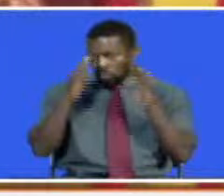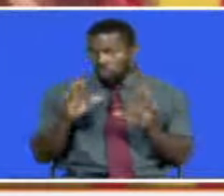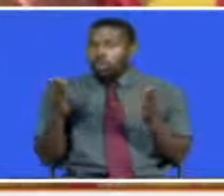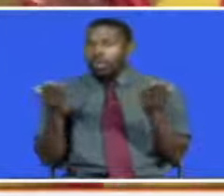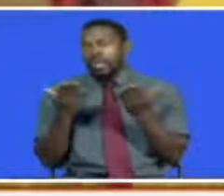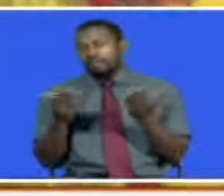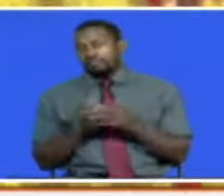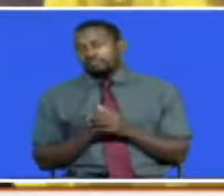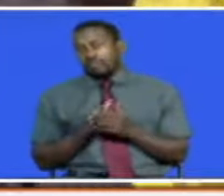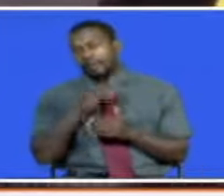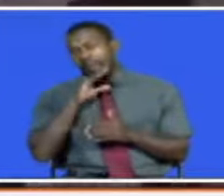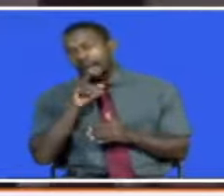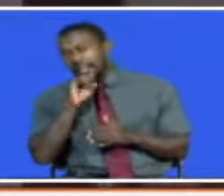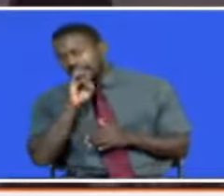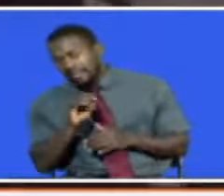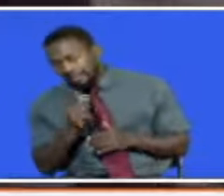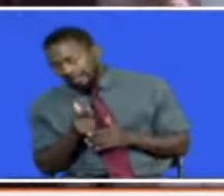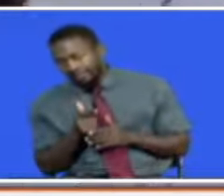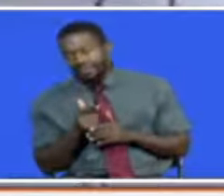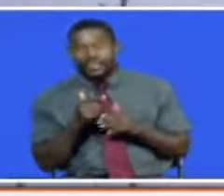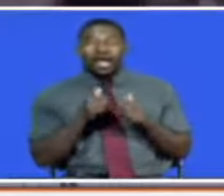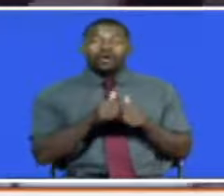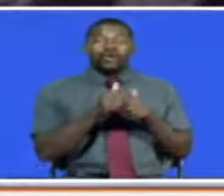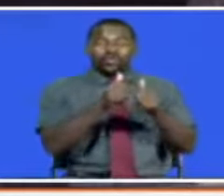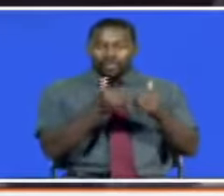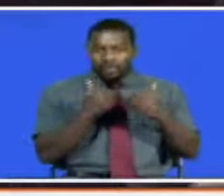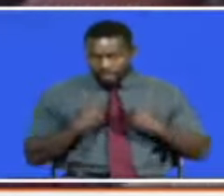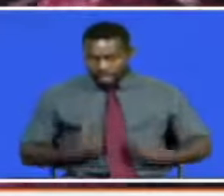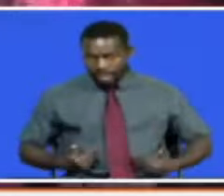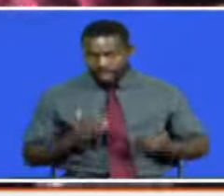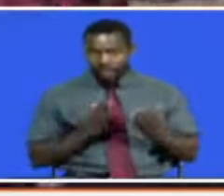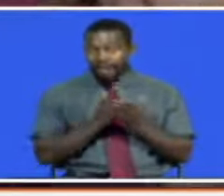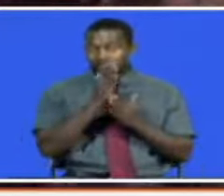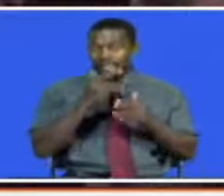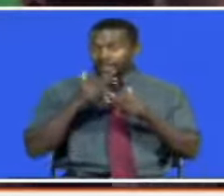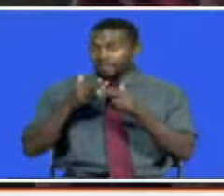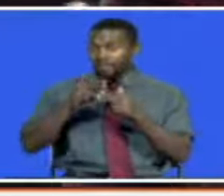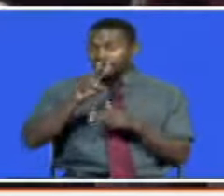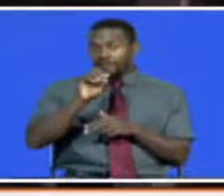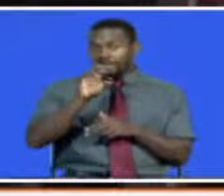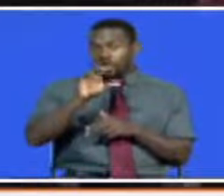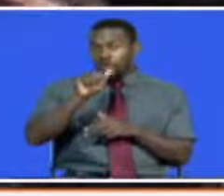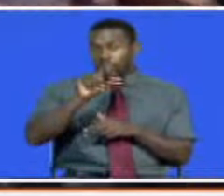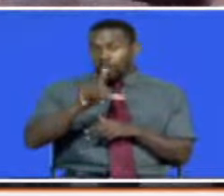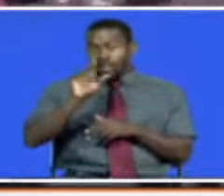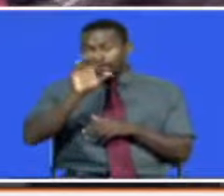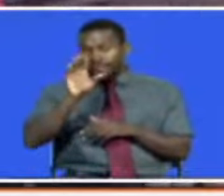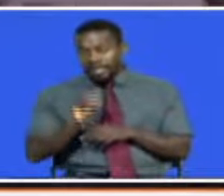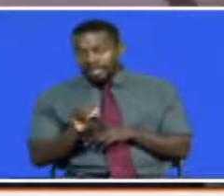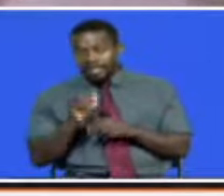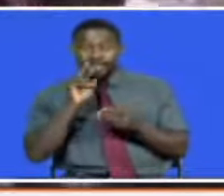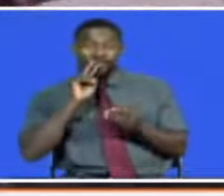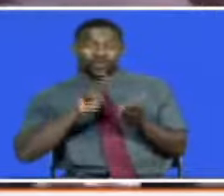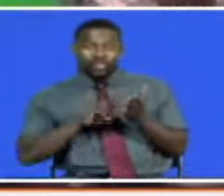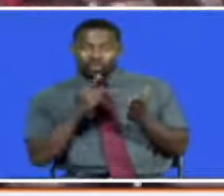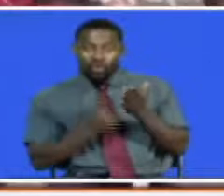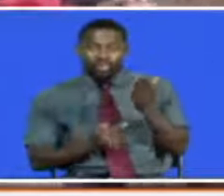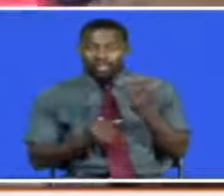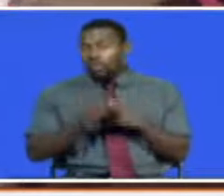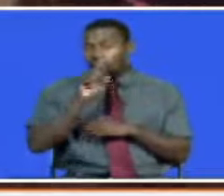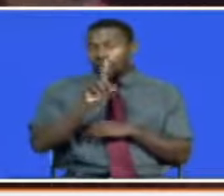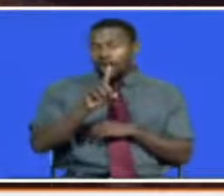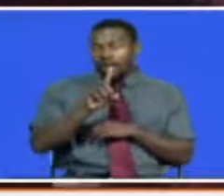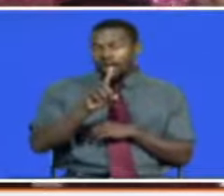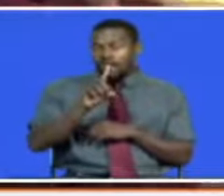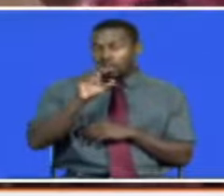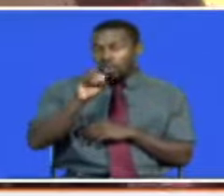alipo. Kwa mjibu wa shirika la kutetea haki za binadamu Vocal Africa, sajili yao inakisia zaidi ya visa 107